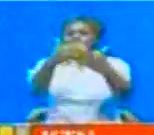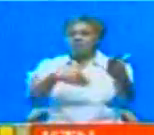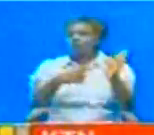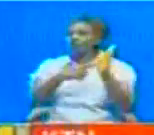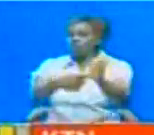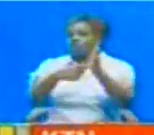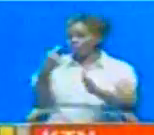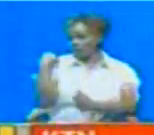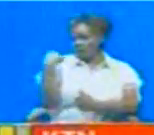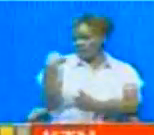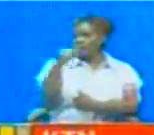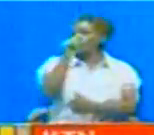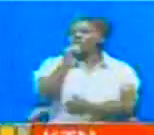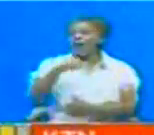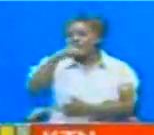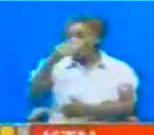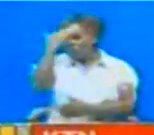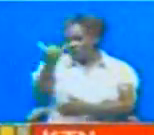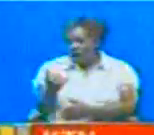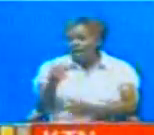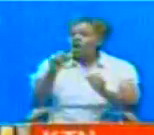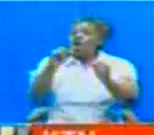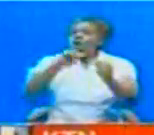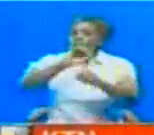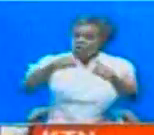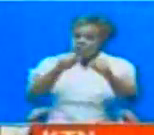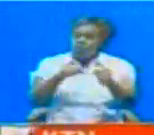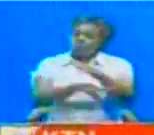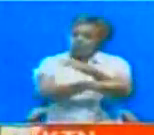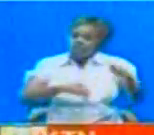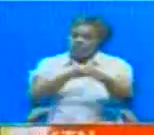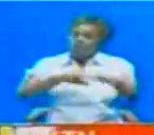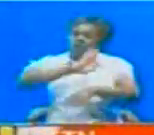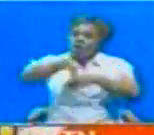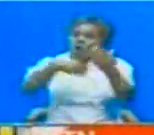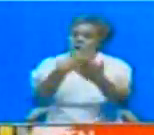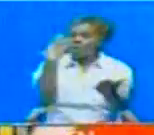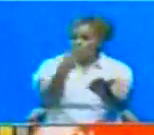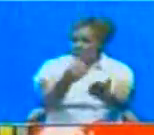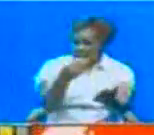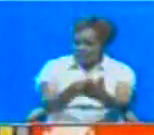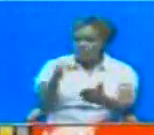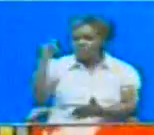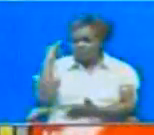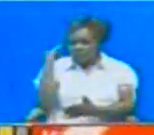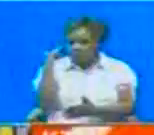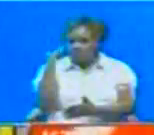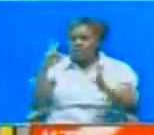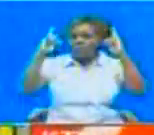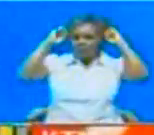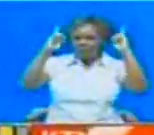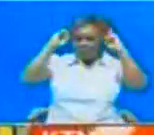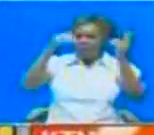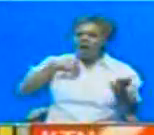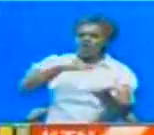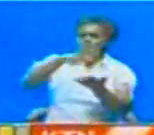kufichua nambari ya siri, la sivyo fedha zote za simu ama zingeweza kuingia kwenye simu yake. Mashirima Kapumbe basi na maelezo zaidi